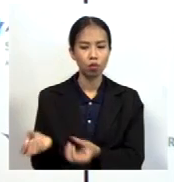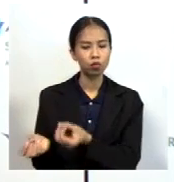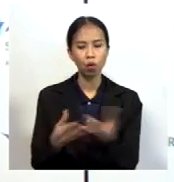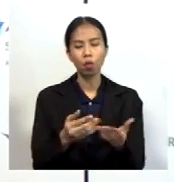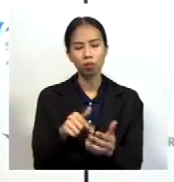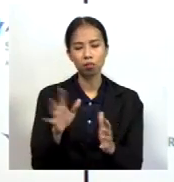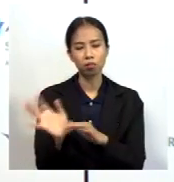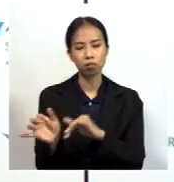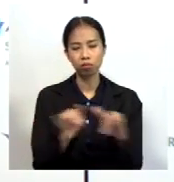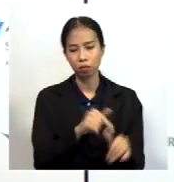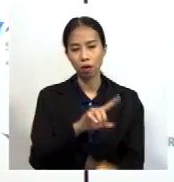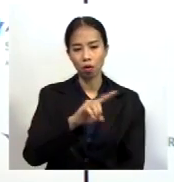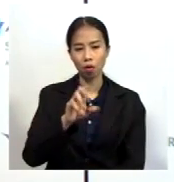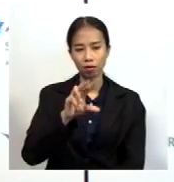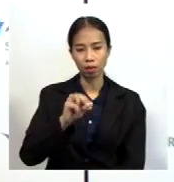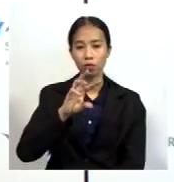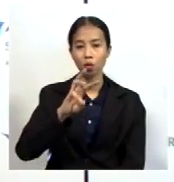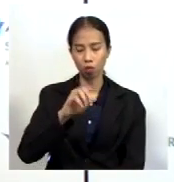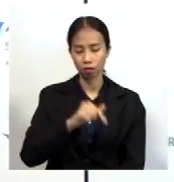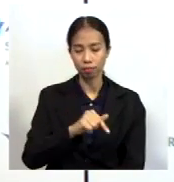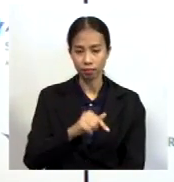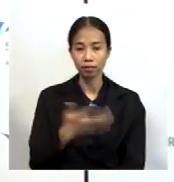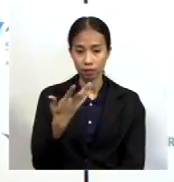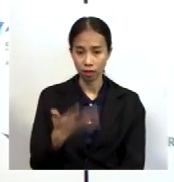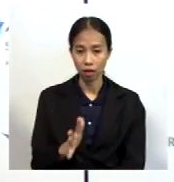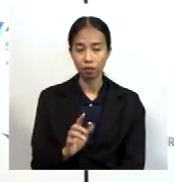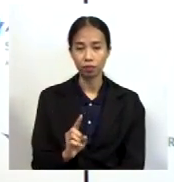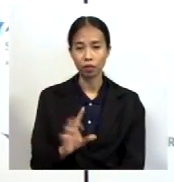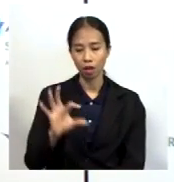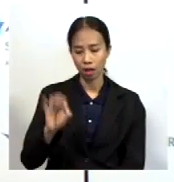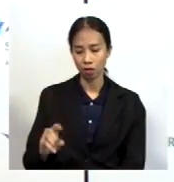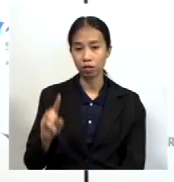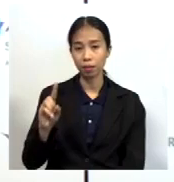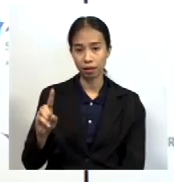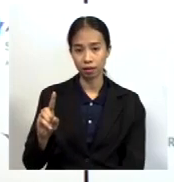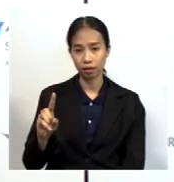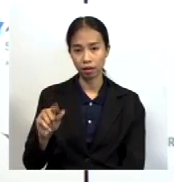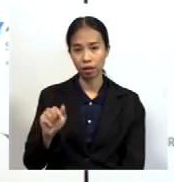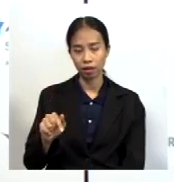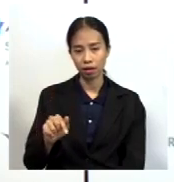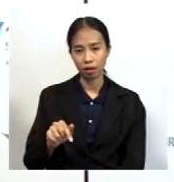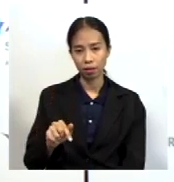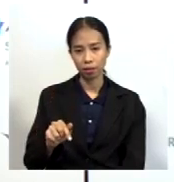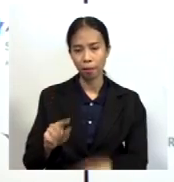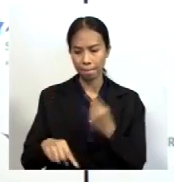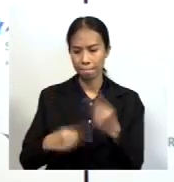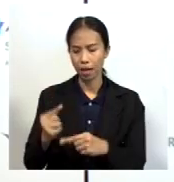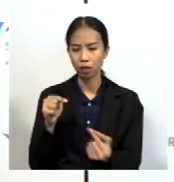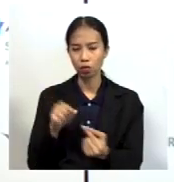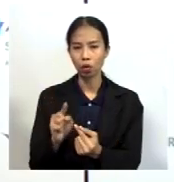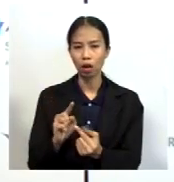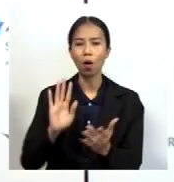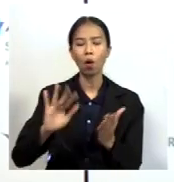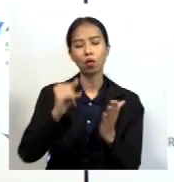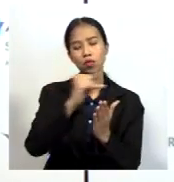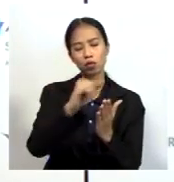คนนะครับที่เป็นสเตทควอรันทีนนะครับแล้วก็อีก91คนที่ไปที่ทางในพื้นที่ในจัง